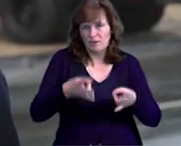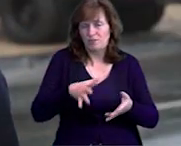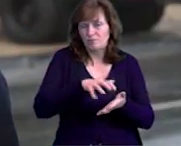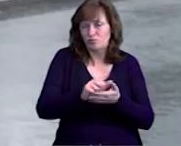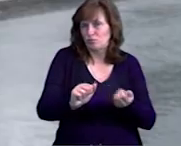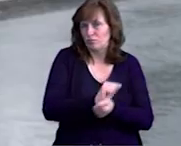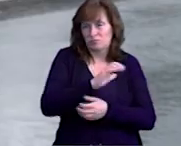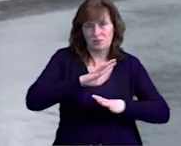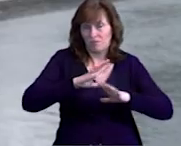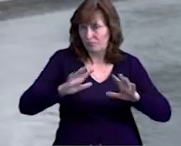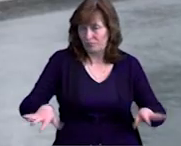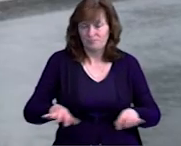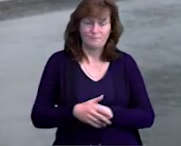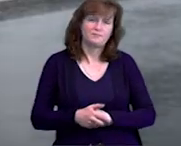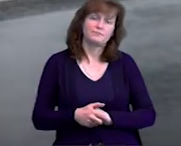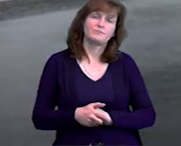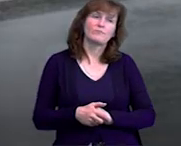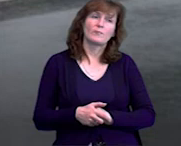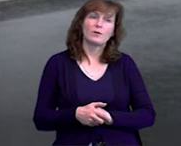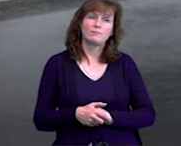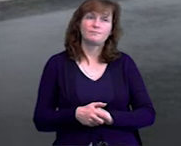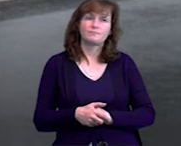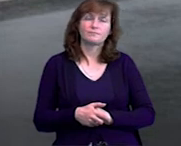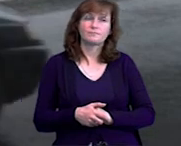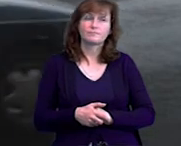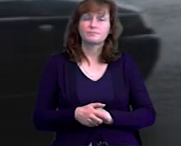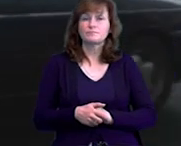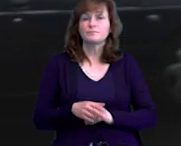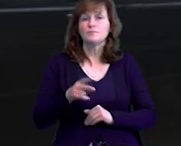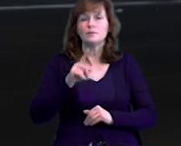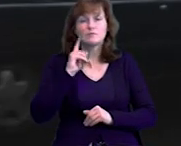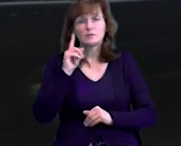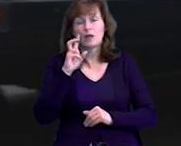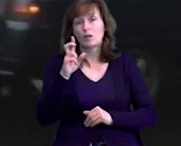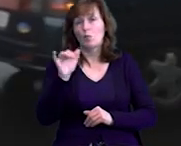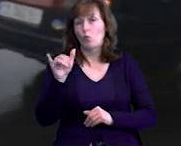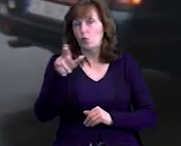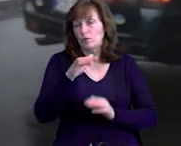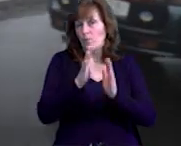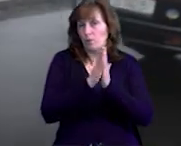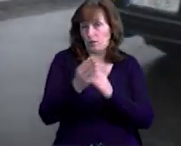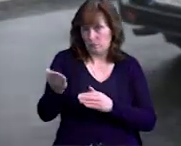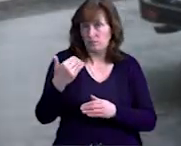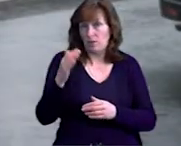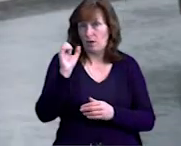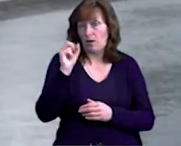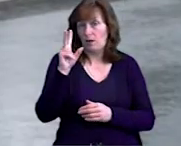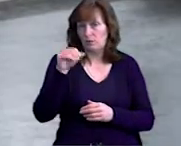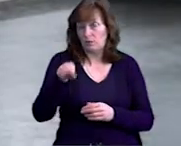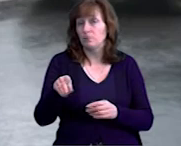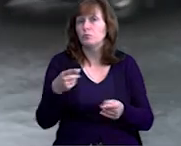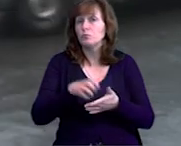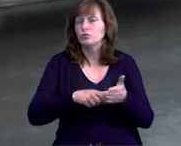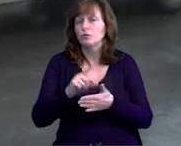ні сухими. Написав запит на управління житлово-комунального господарства і на комунальне підприємство «Зеленбуд» з проханням надати акти видалення